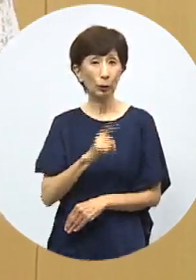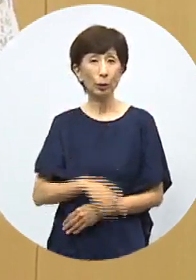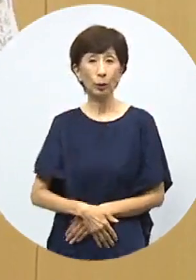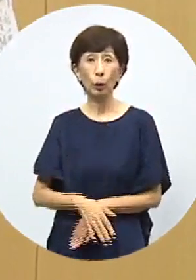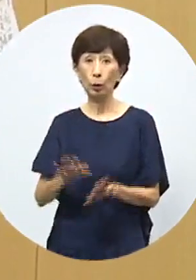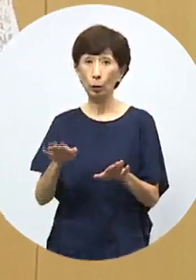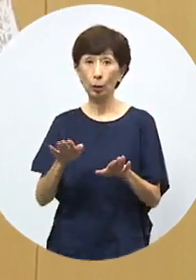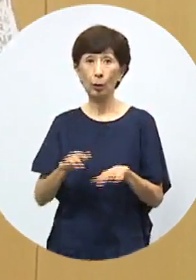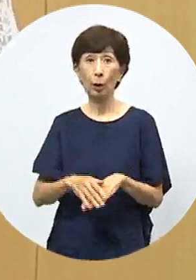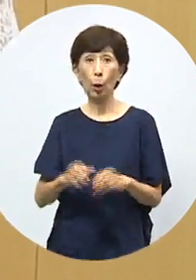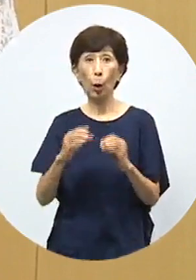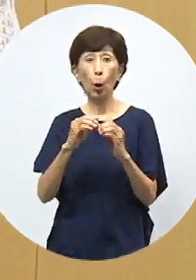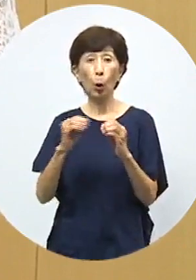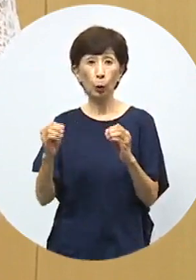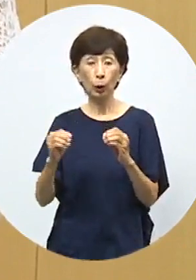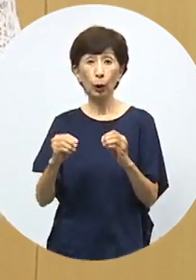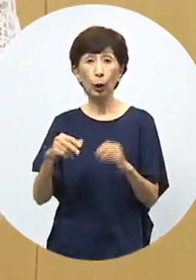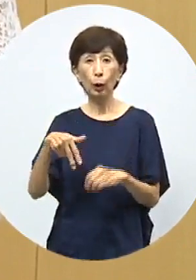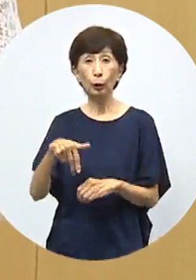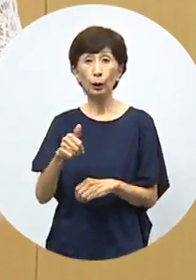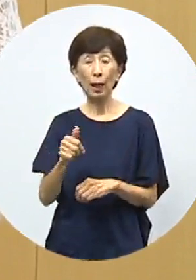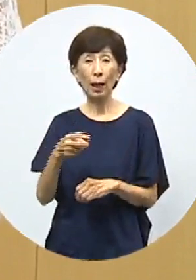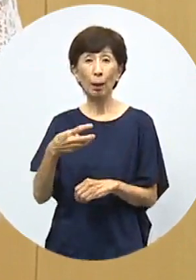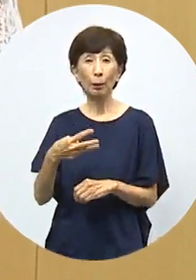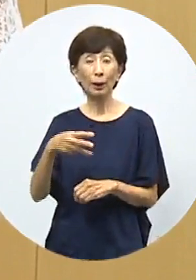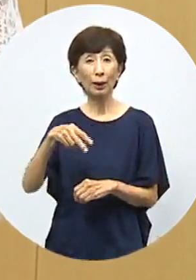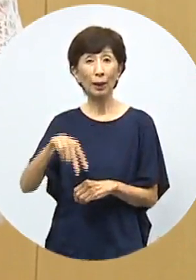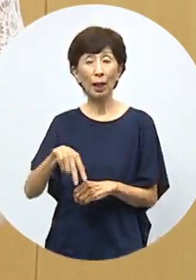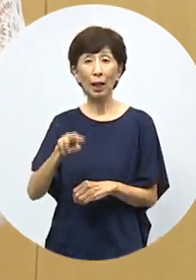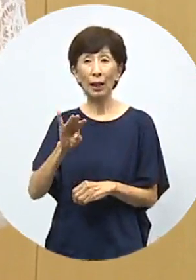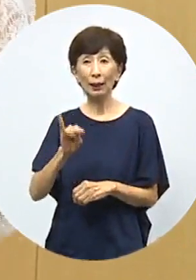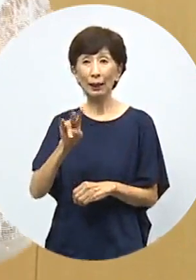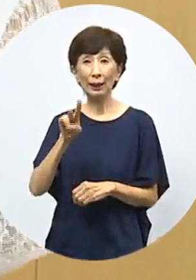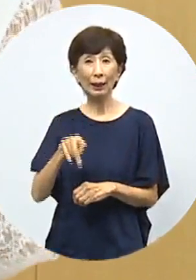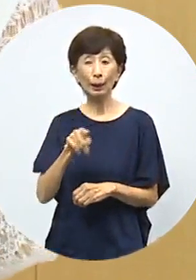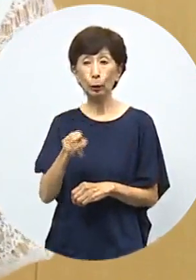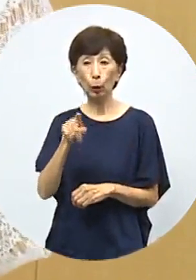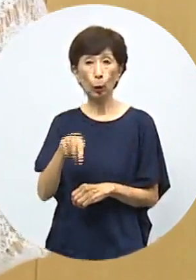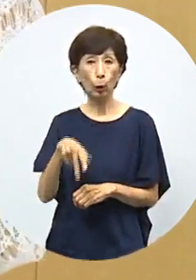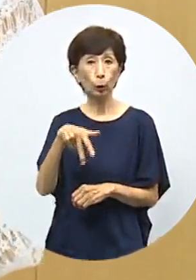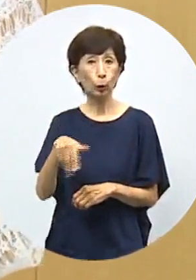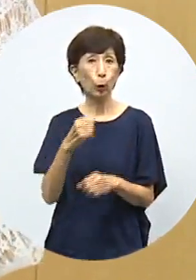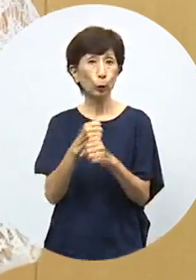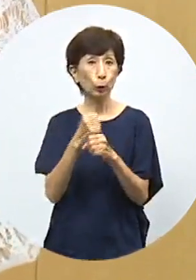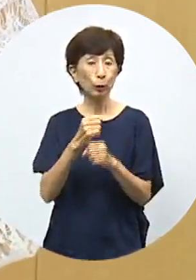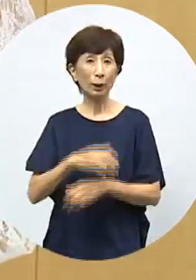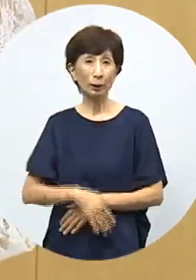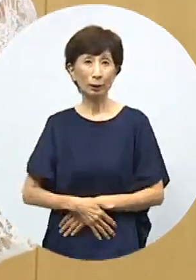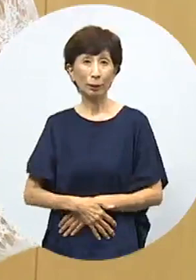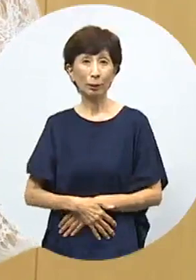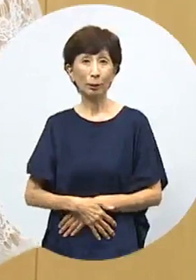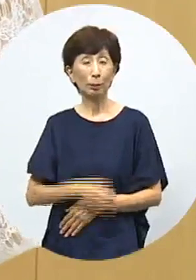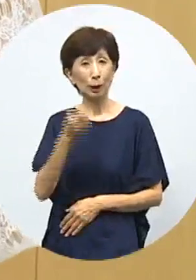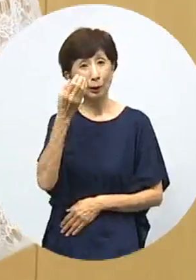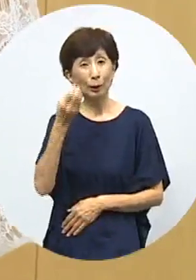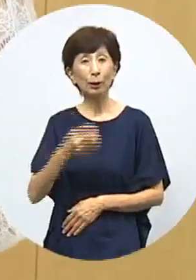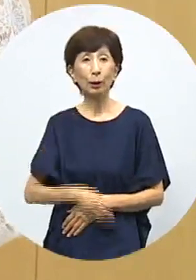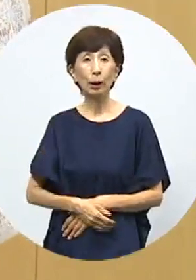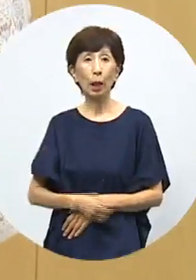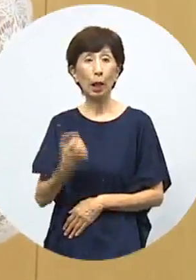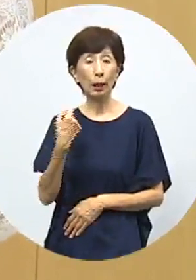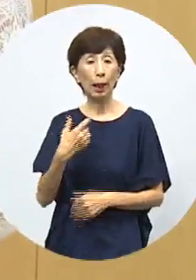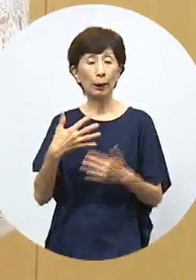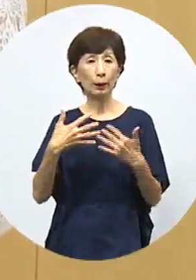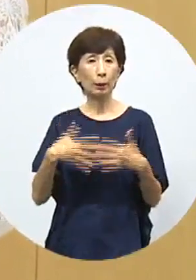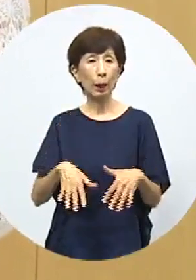です。 今回はオクラのスタミナチリソースを作ります。 オクラのチリソース、珍しいですね。 はい、夏バテ解消